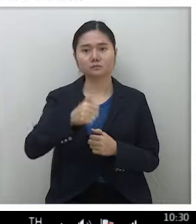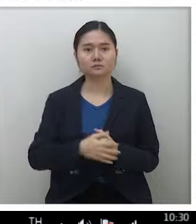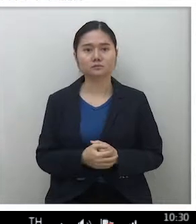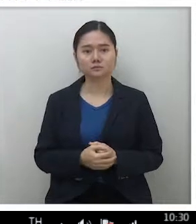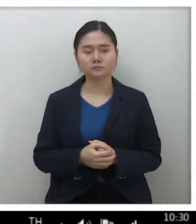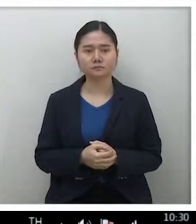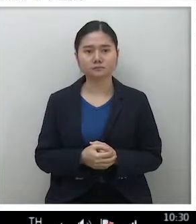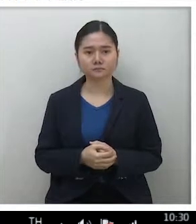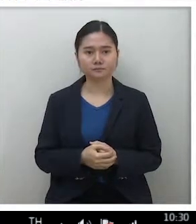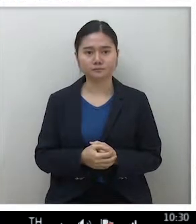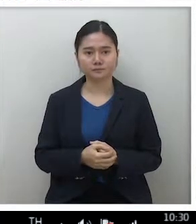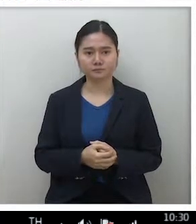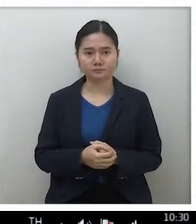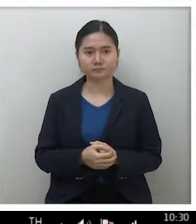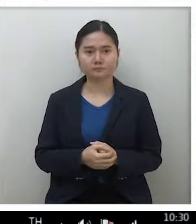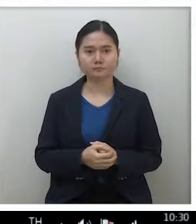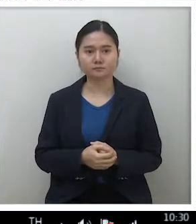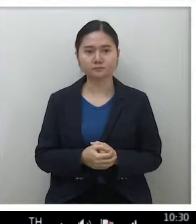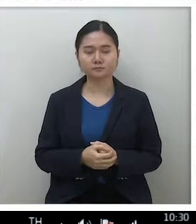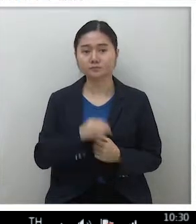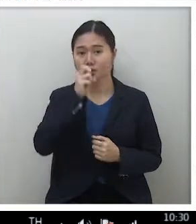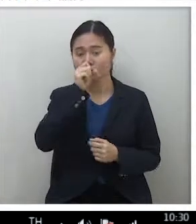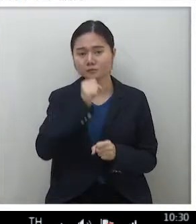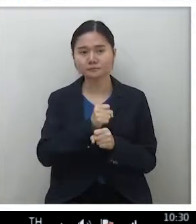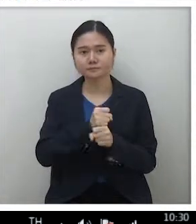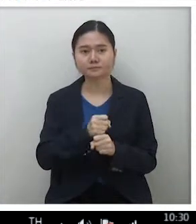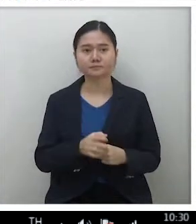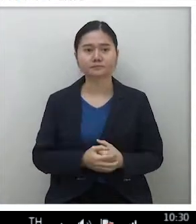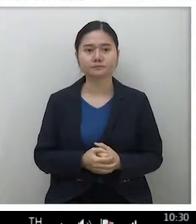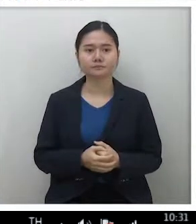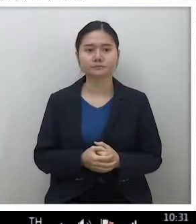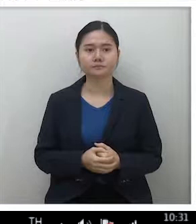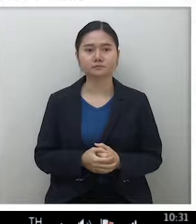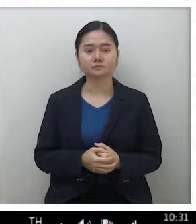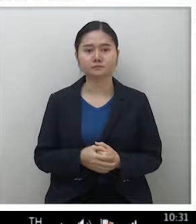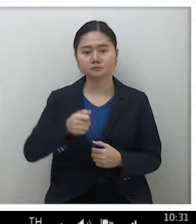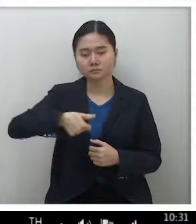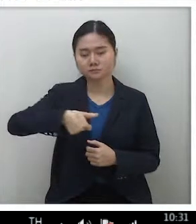กูยกหัวขึ้นนะครับลองเทสดูเห็นไหมครับ